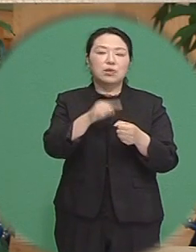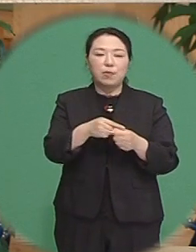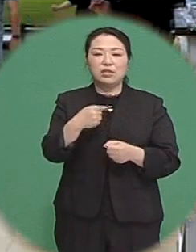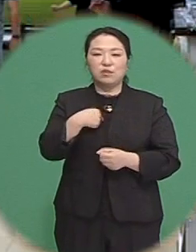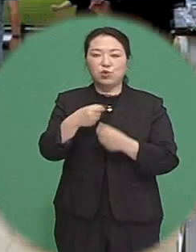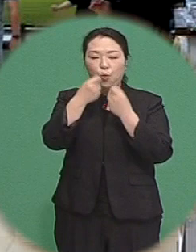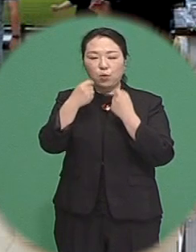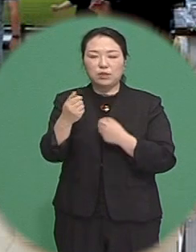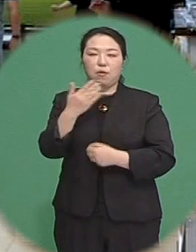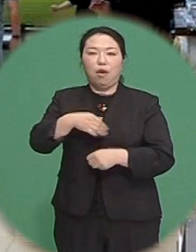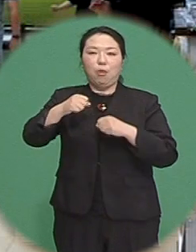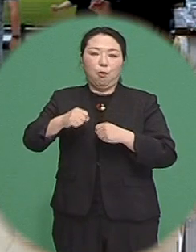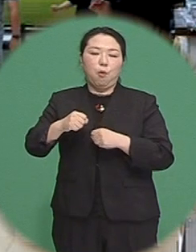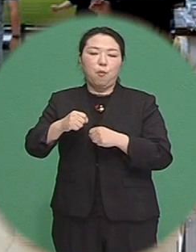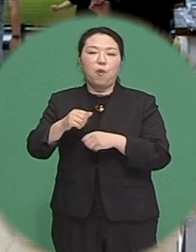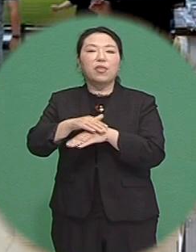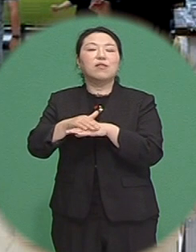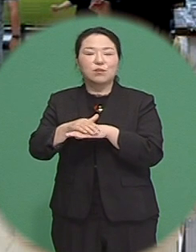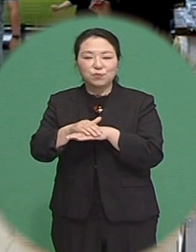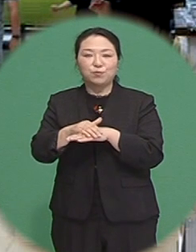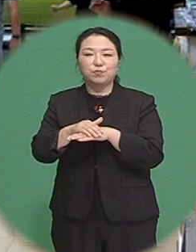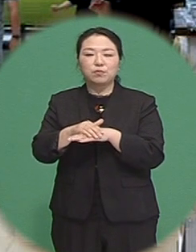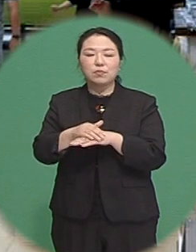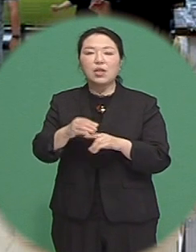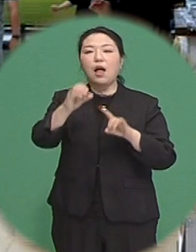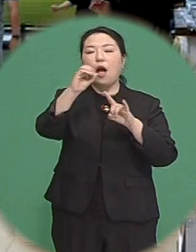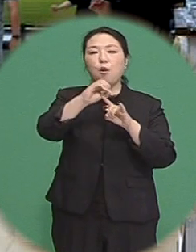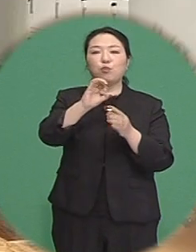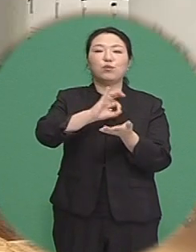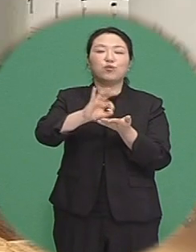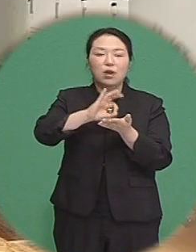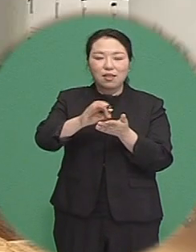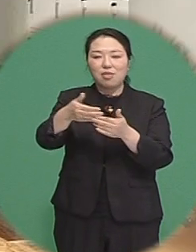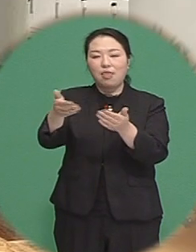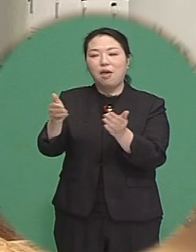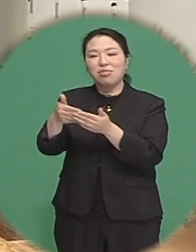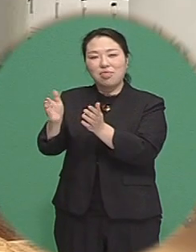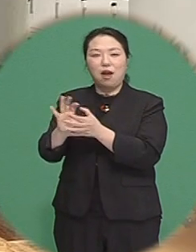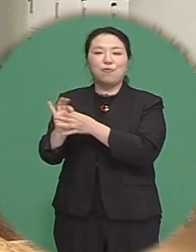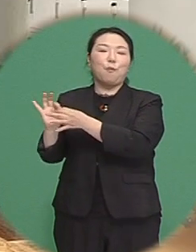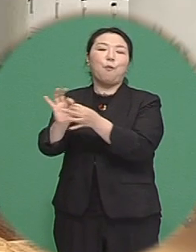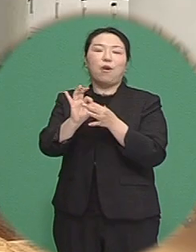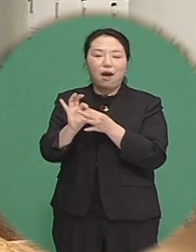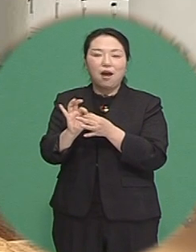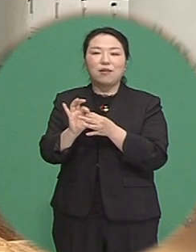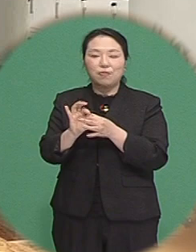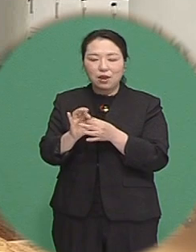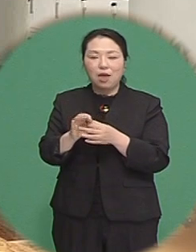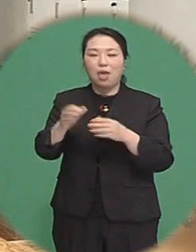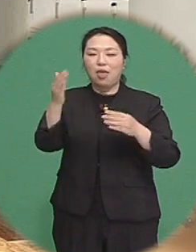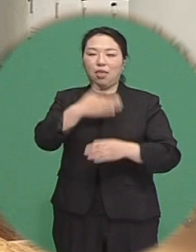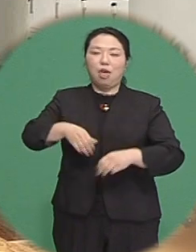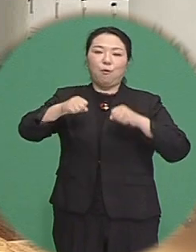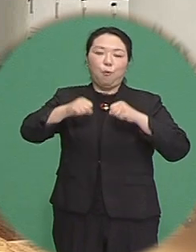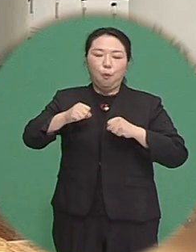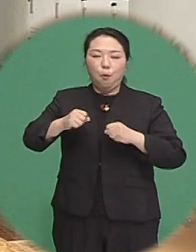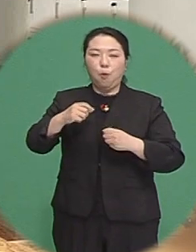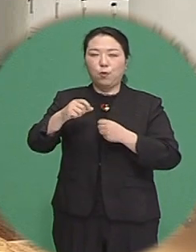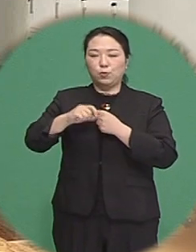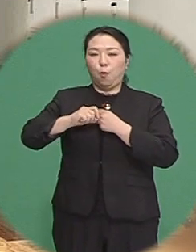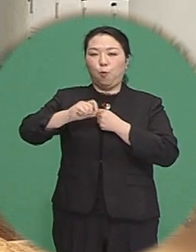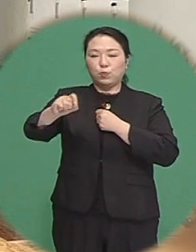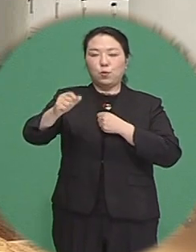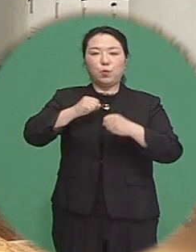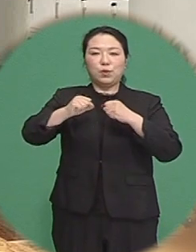企業団体との連携強化などにより健康長寿につながる取り組みを進めていきます